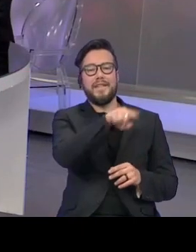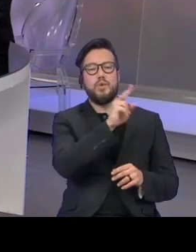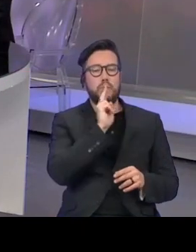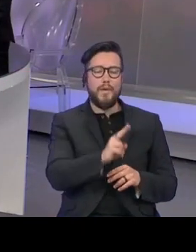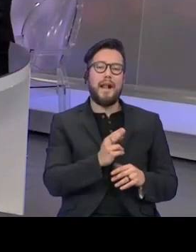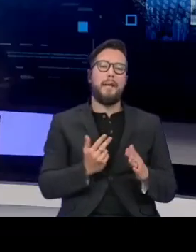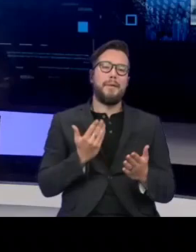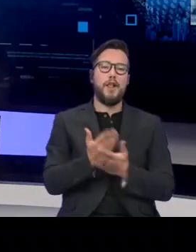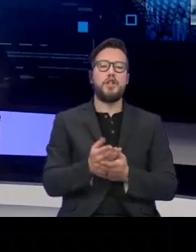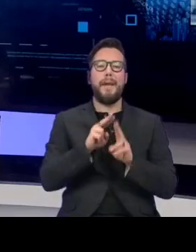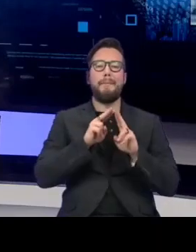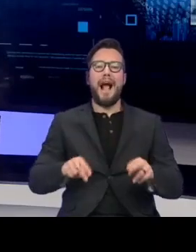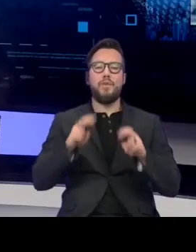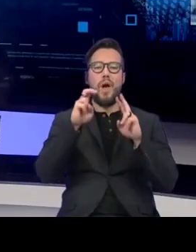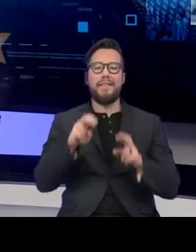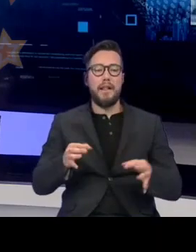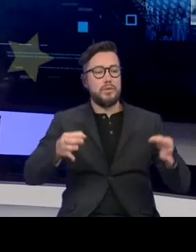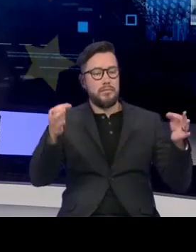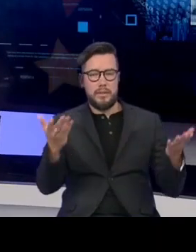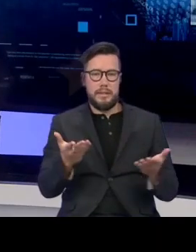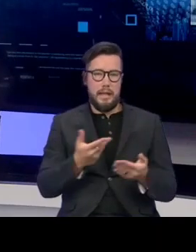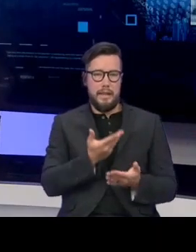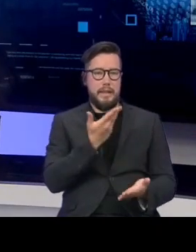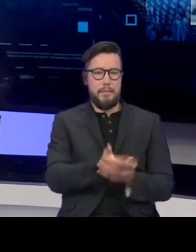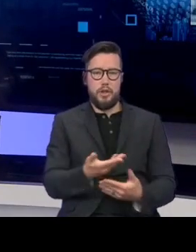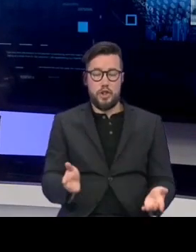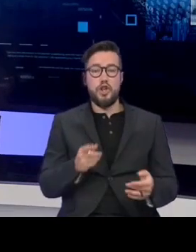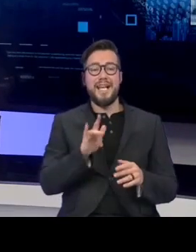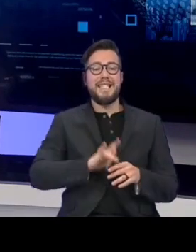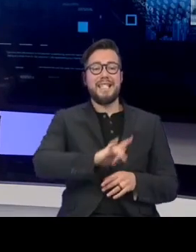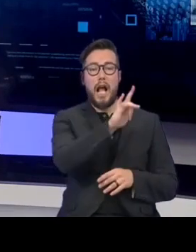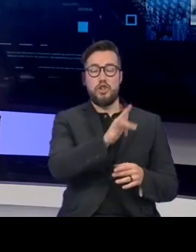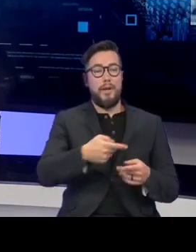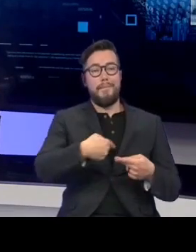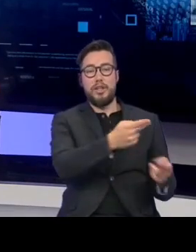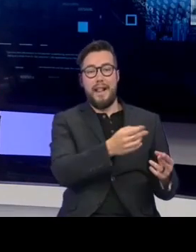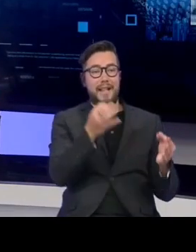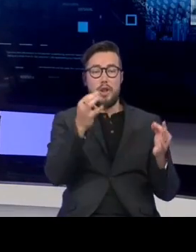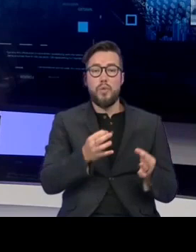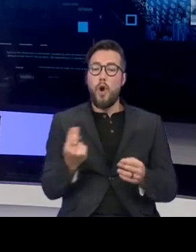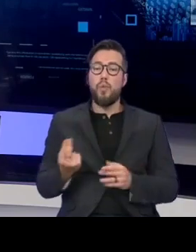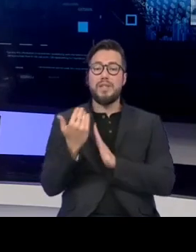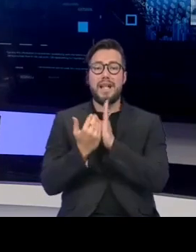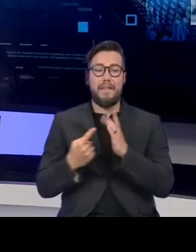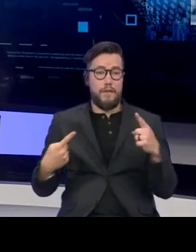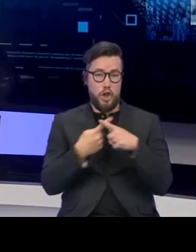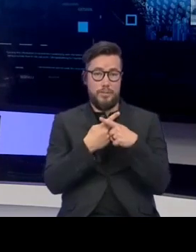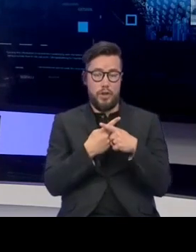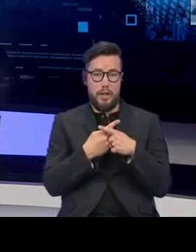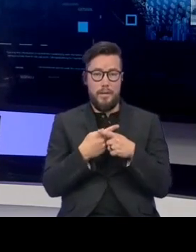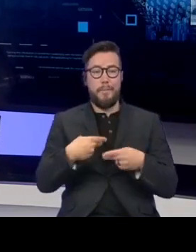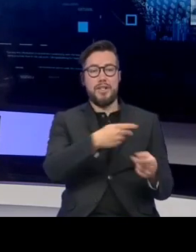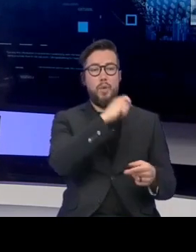predložíte nejakú právnu analýzu, nepredložili ste a vy ste tie stíhačky poslali jednoducho v rozpore s ústavou na Ukrajinu a bola